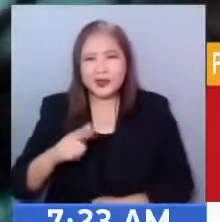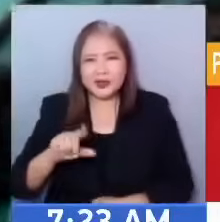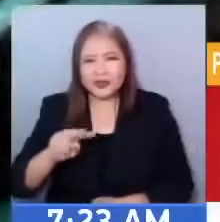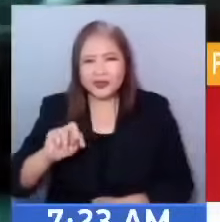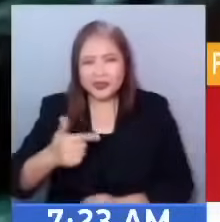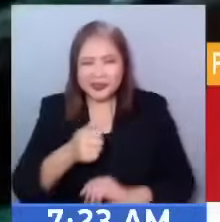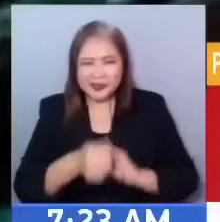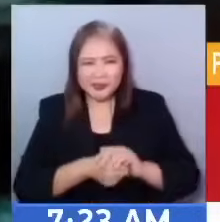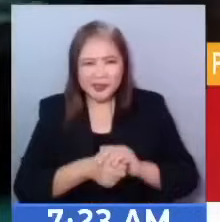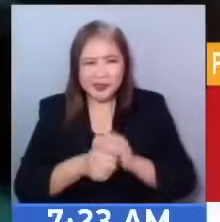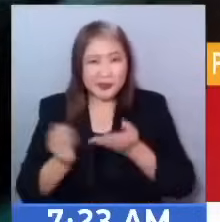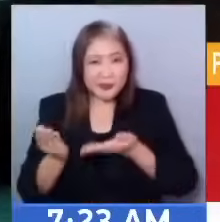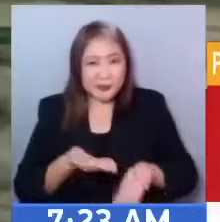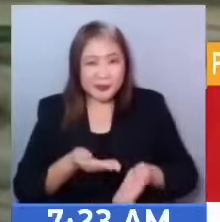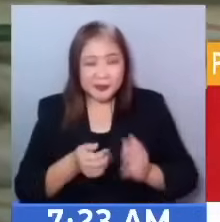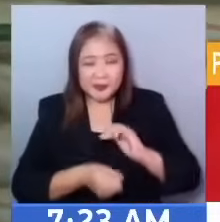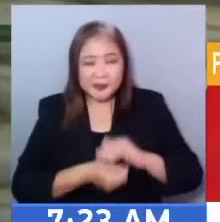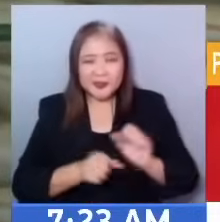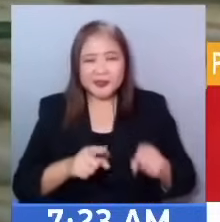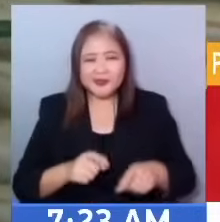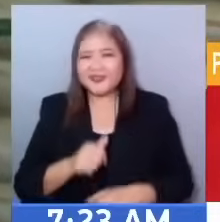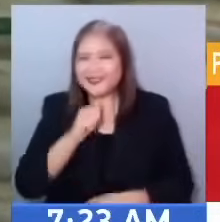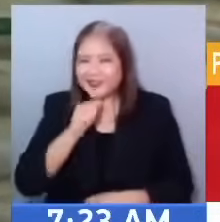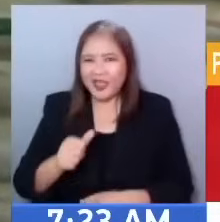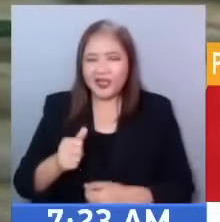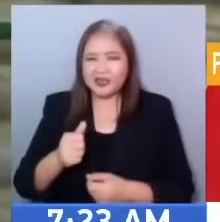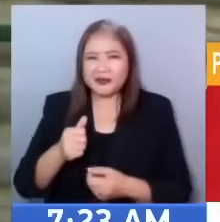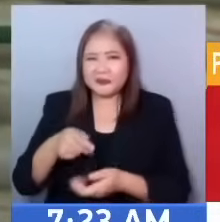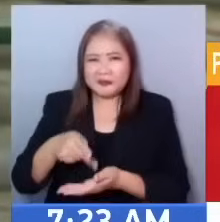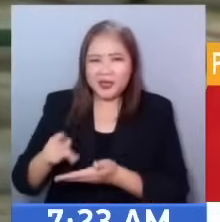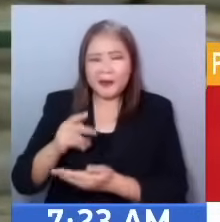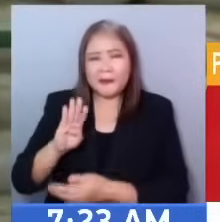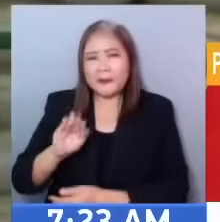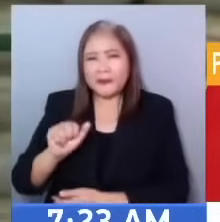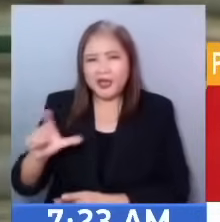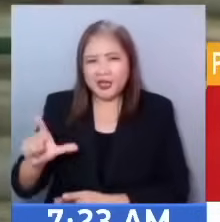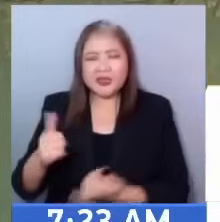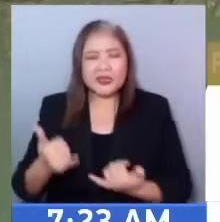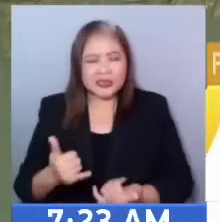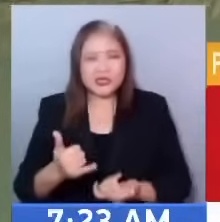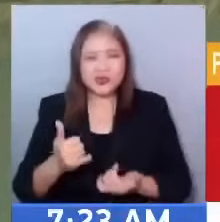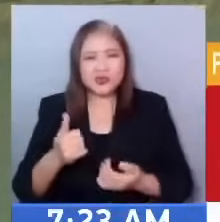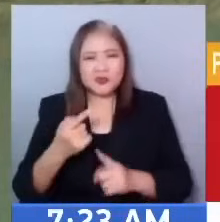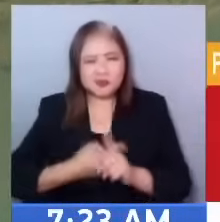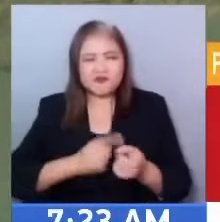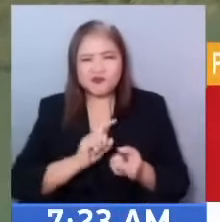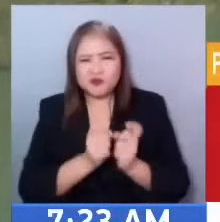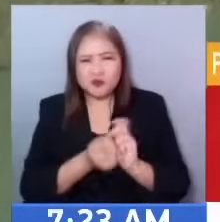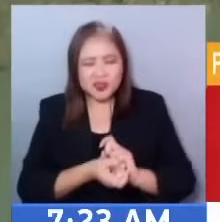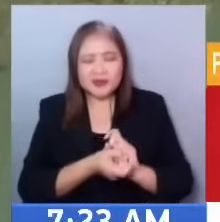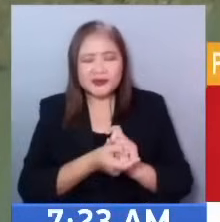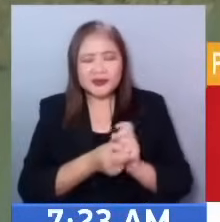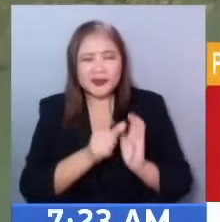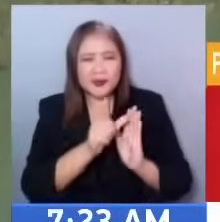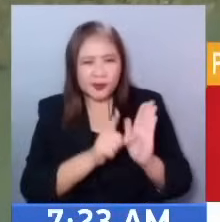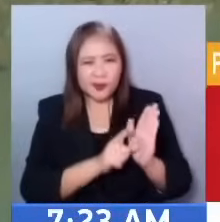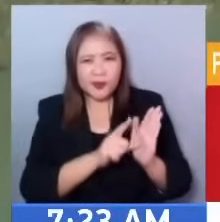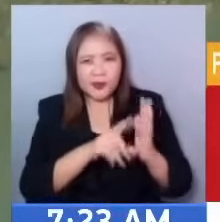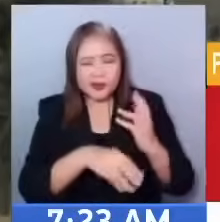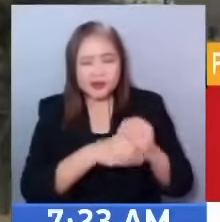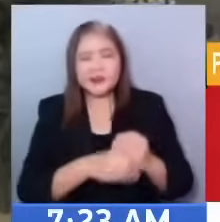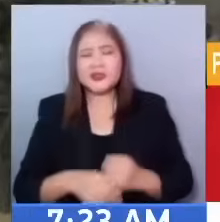Opo. Ipapasa namin yan sa Senado ngayong buwan. Para finally, maging mahigpit na